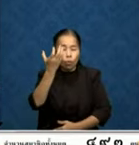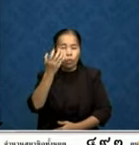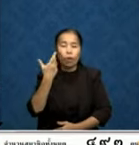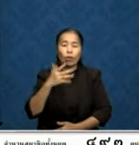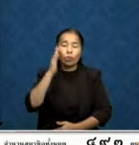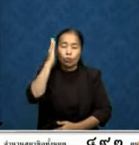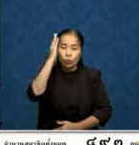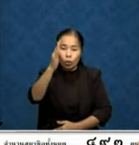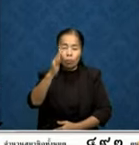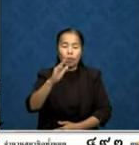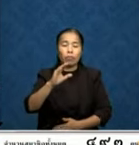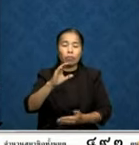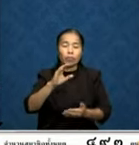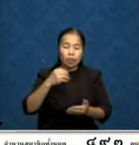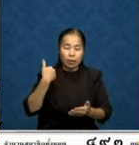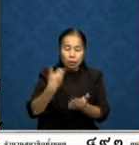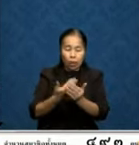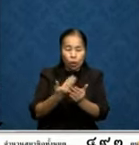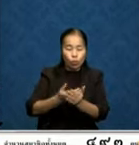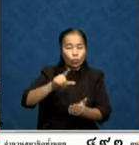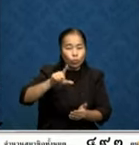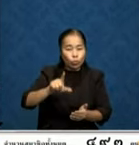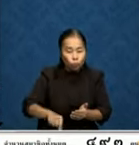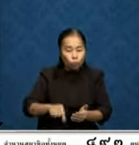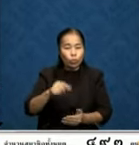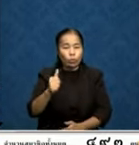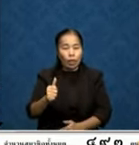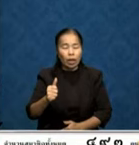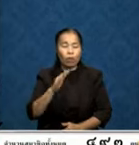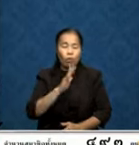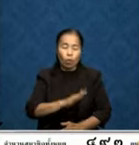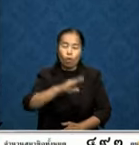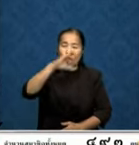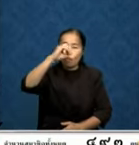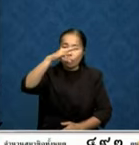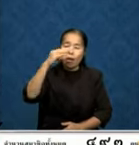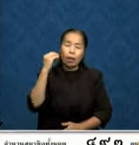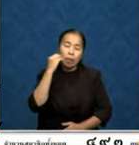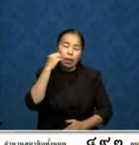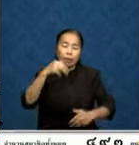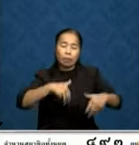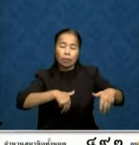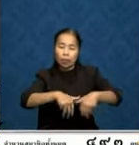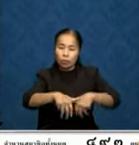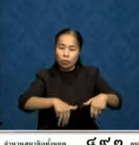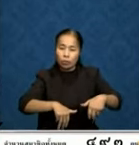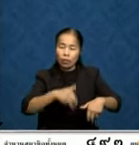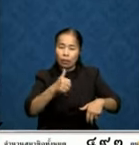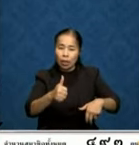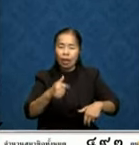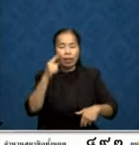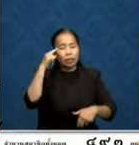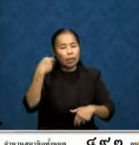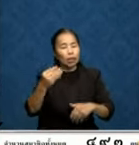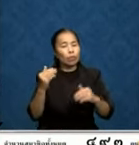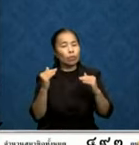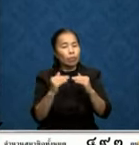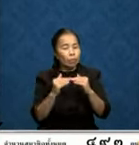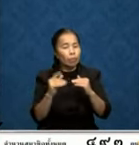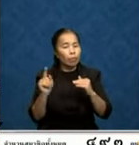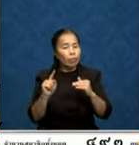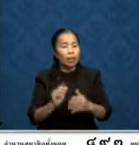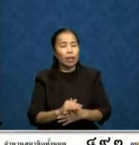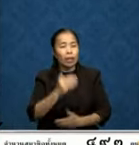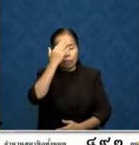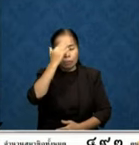ากก๊าซในอ่าวไทยที่ราคาถูกกว่าเนี่ยเป็นต้นทุนของค่าไฟฟ้าให้ประชาชนได้ใช้นี่คือความเป็นธรรมทางพลังงานเพราะก๊